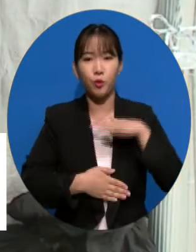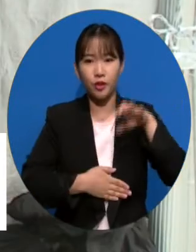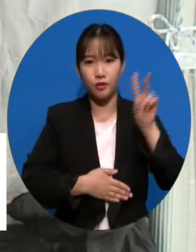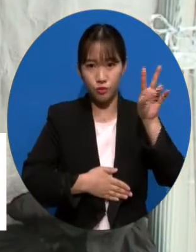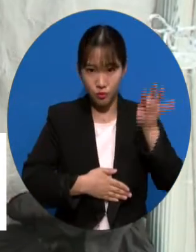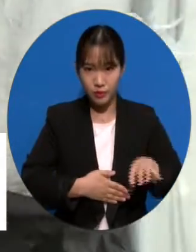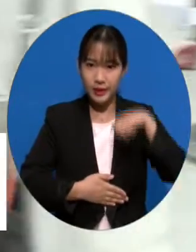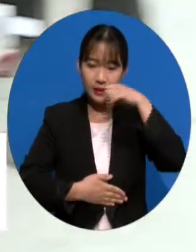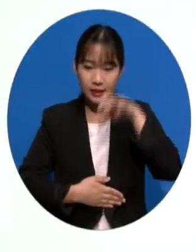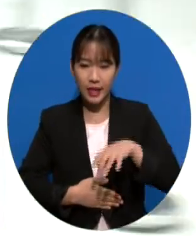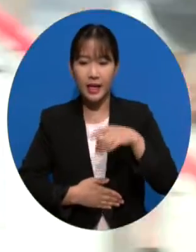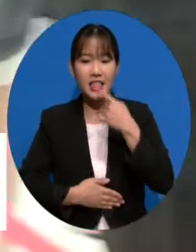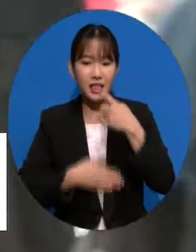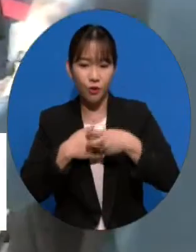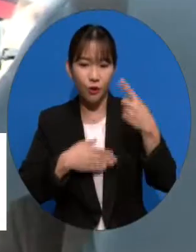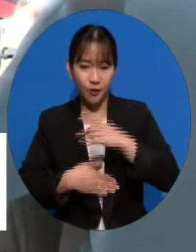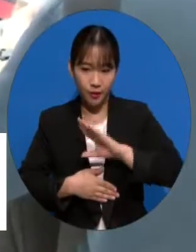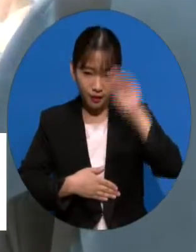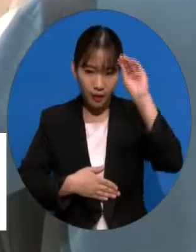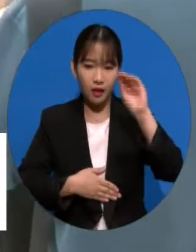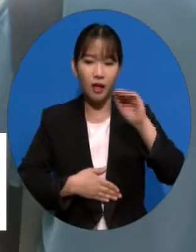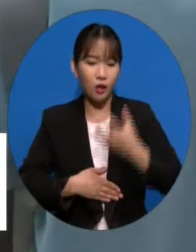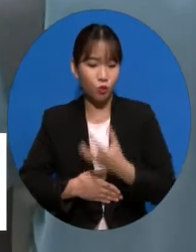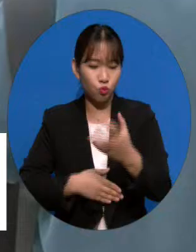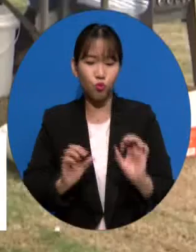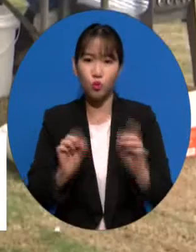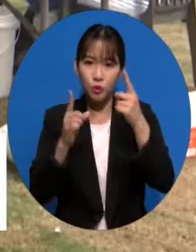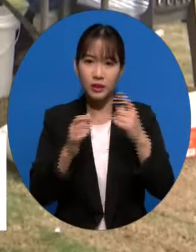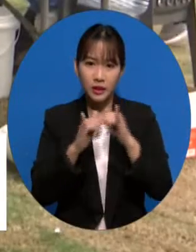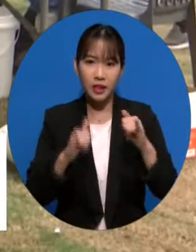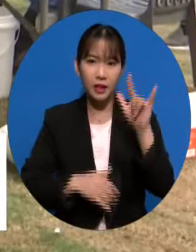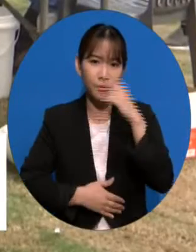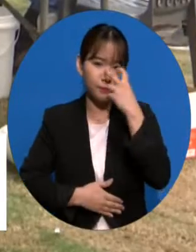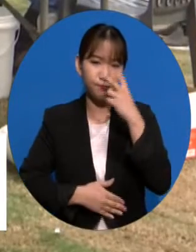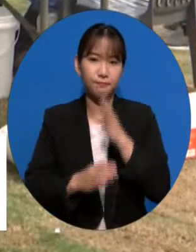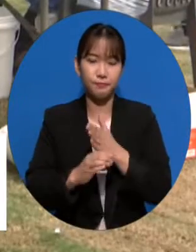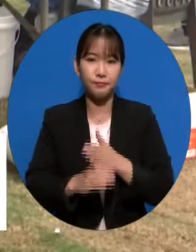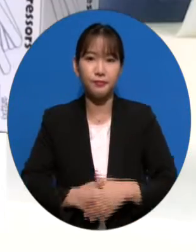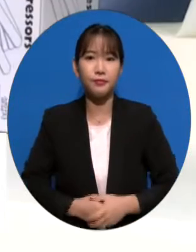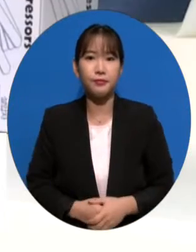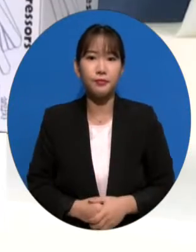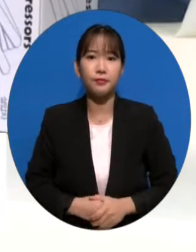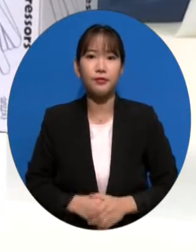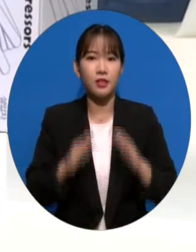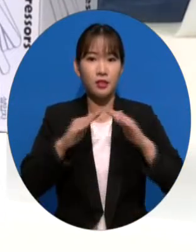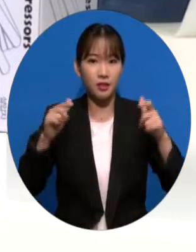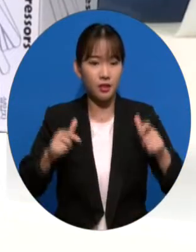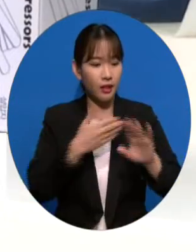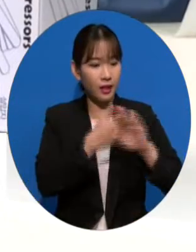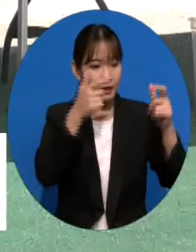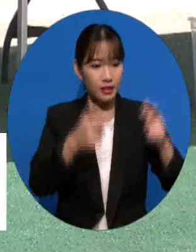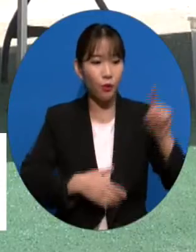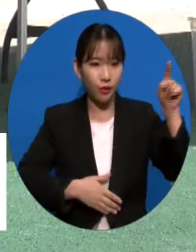2급과 식당 치과 등을 다녀가면서 동선이 겹친 주민들의 진단 검사가 이루어지고 있습니다 전남에서는 타